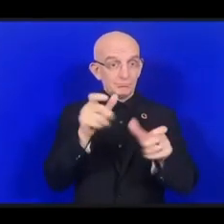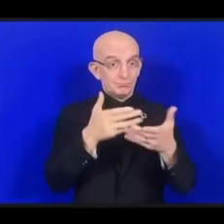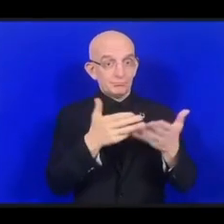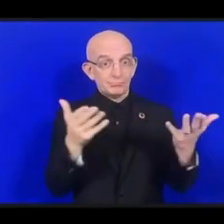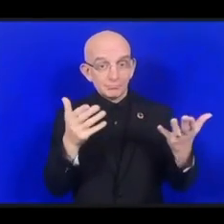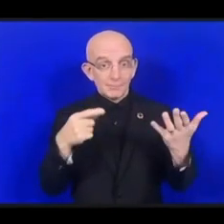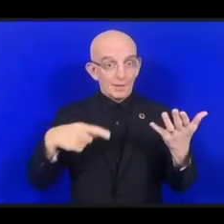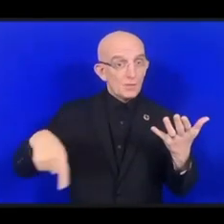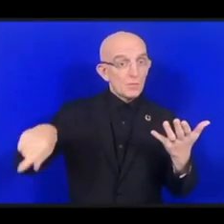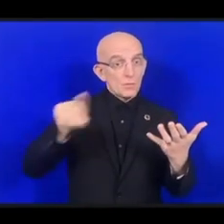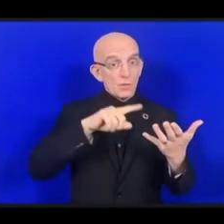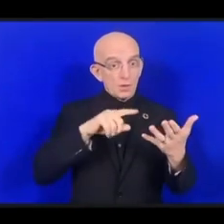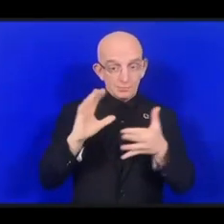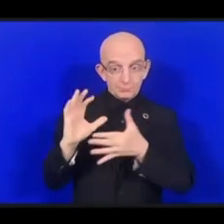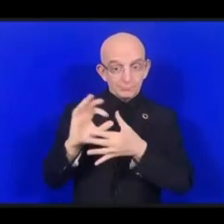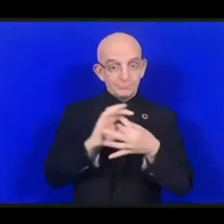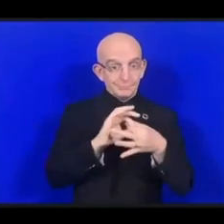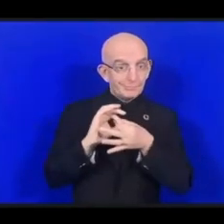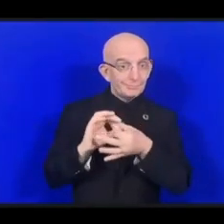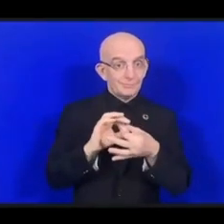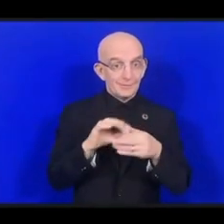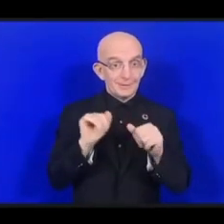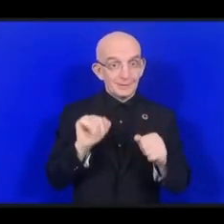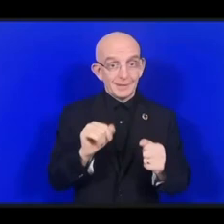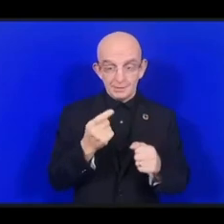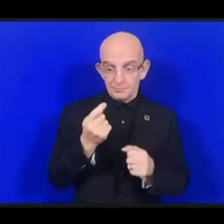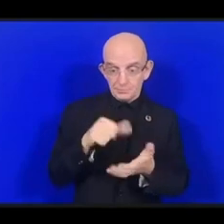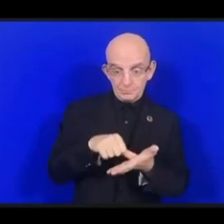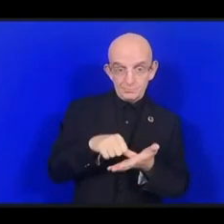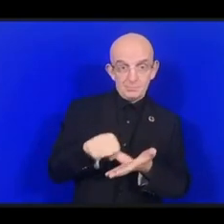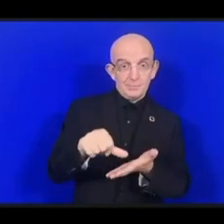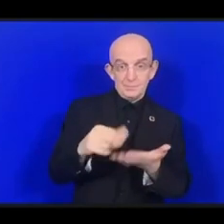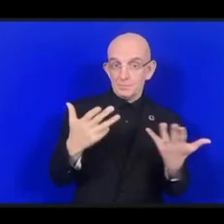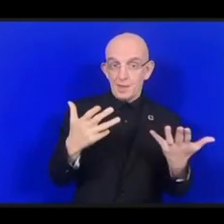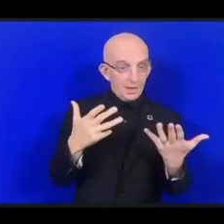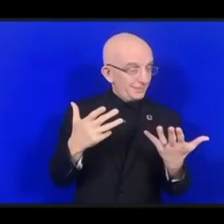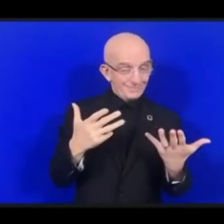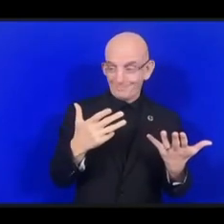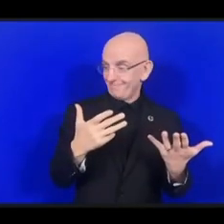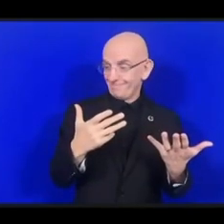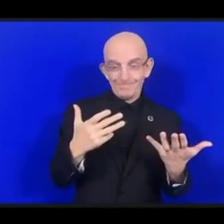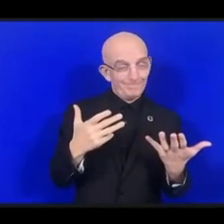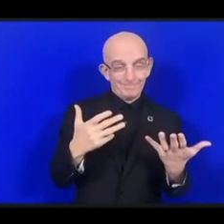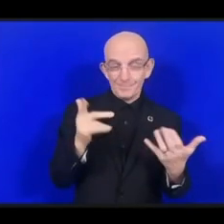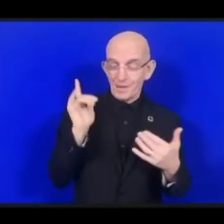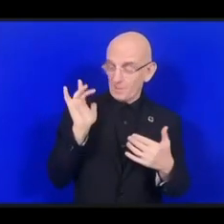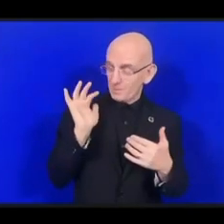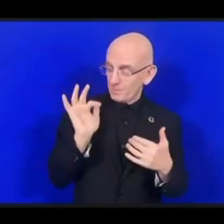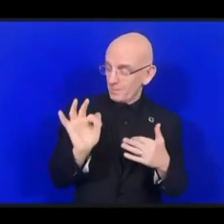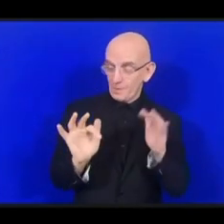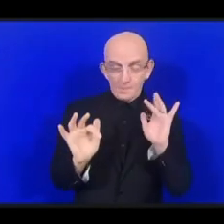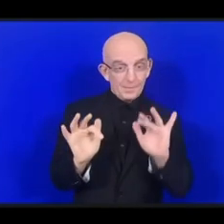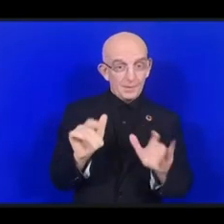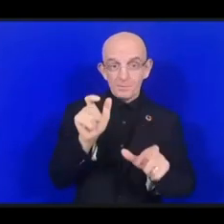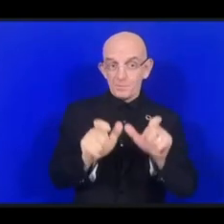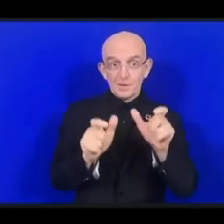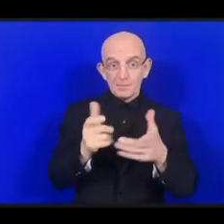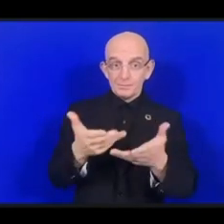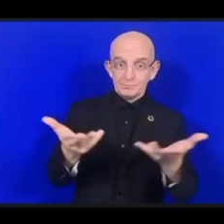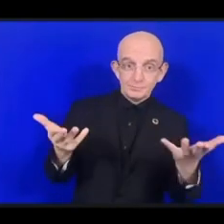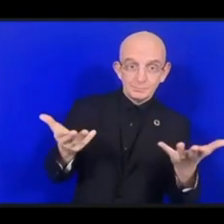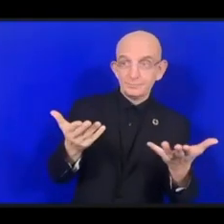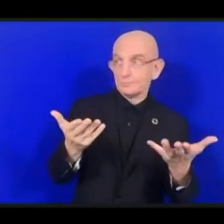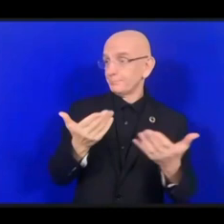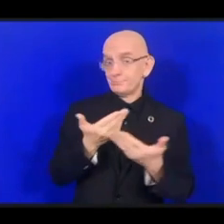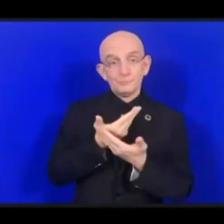لا يتمكنوا من الوصول الى الانترنت كما قال زميلي كما قالت